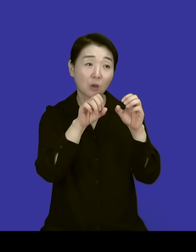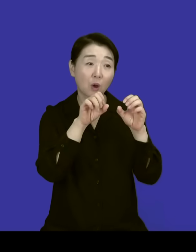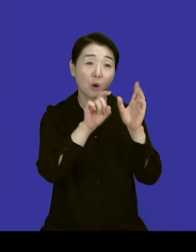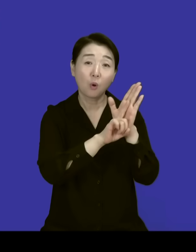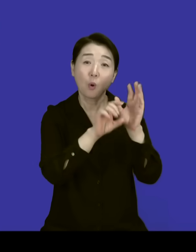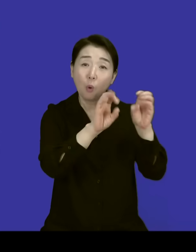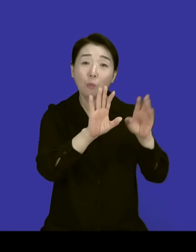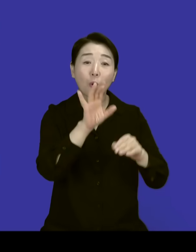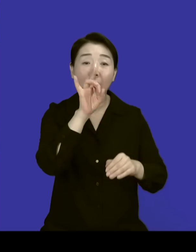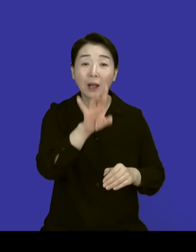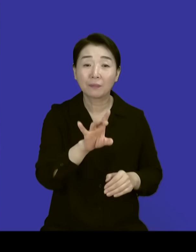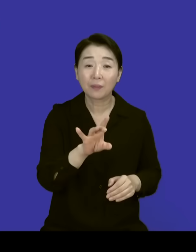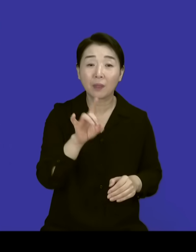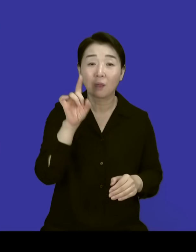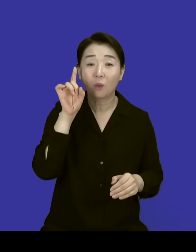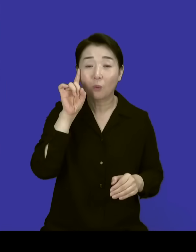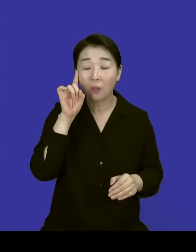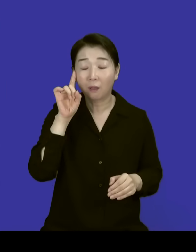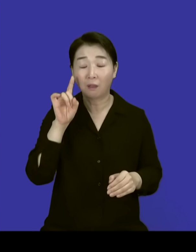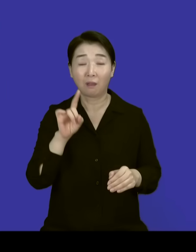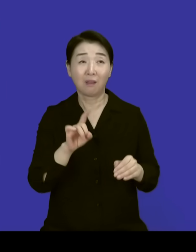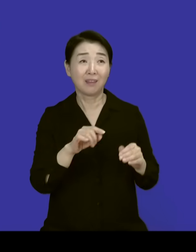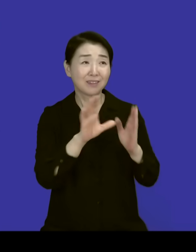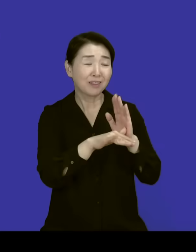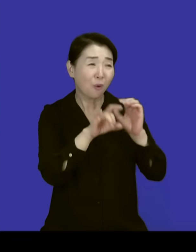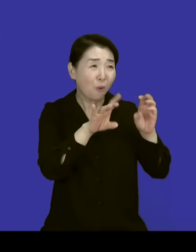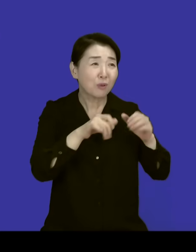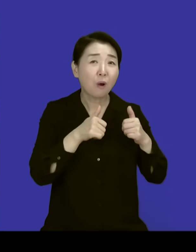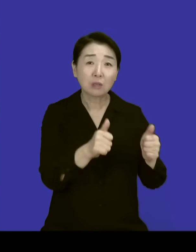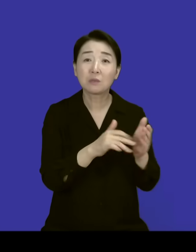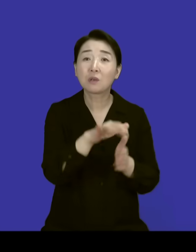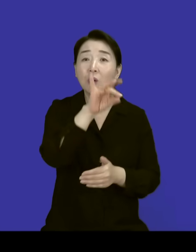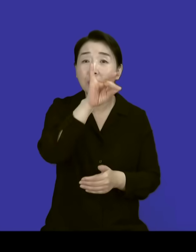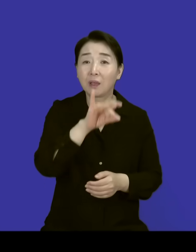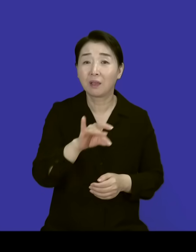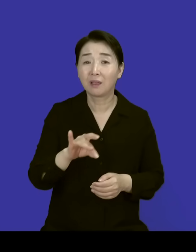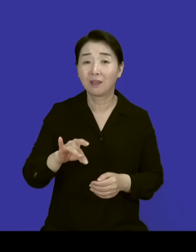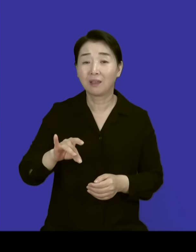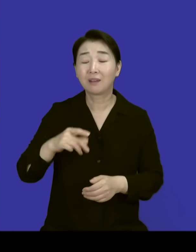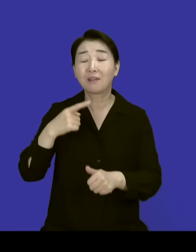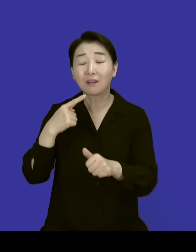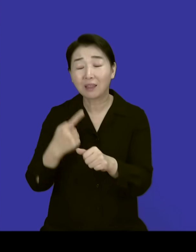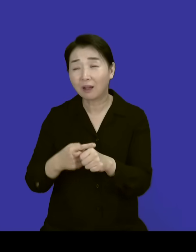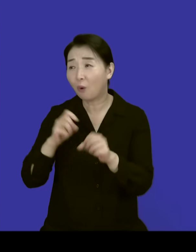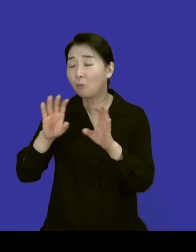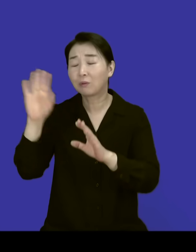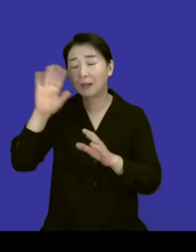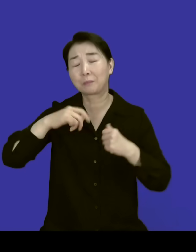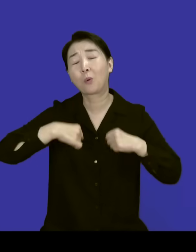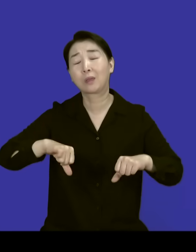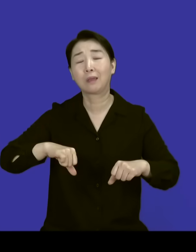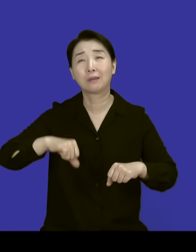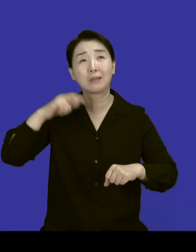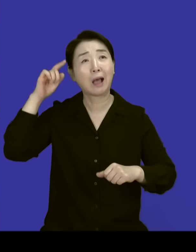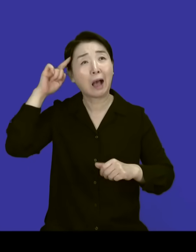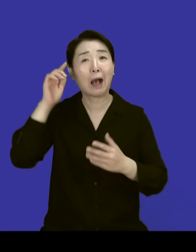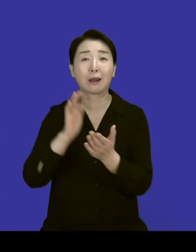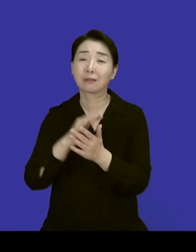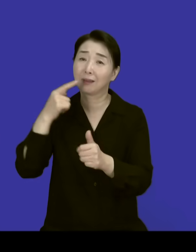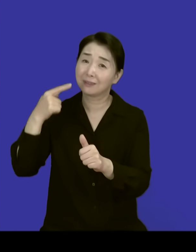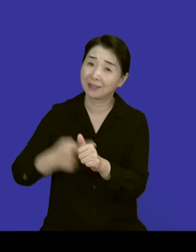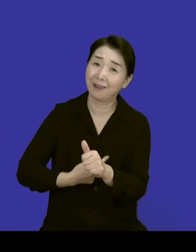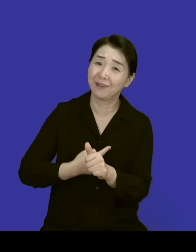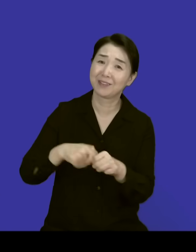그때는 그렇게 안 되다가 안 그렇게 되다가, 홍보하고 그렇게 할 때는 안 되다가 되다가 우리 흔한 표현으로 자연뽕으로 우리 가요계 용어로 자연뽕이라고